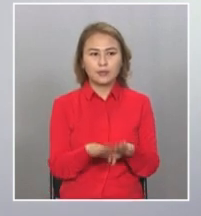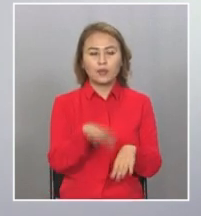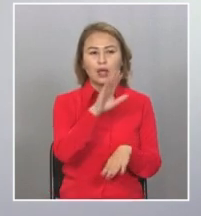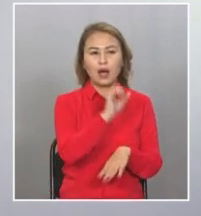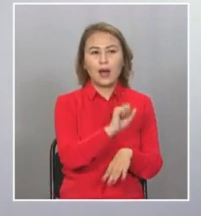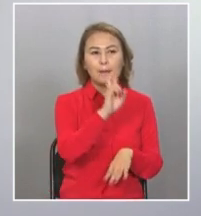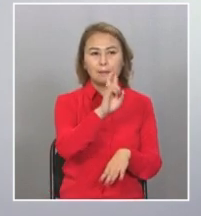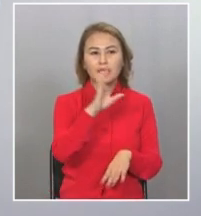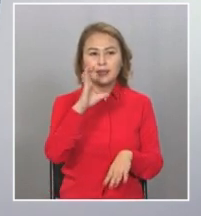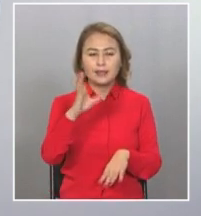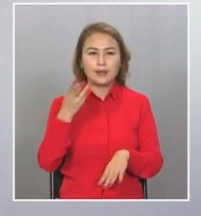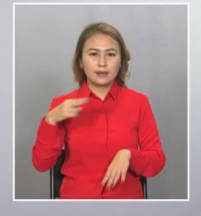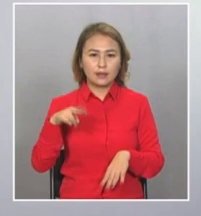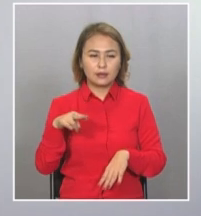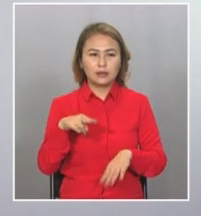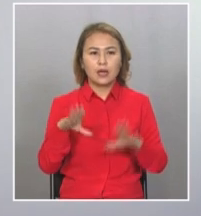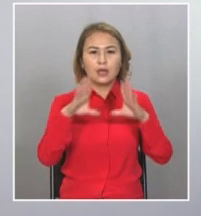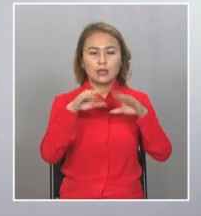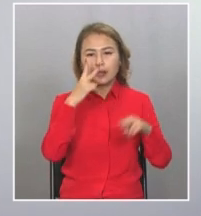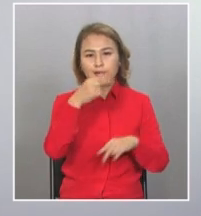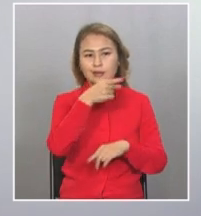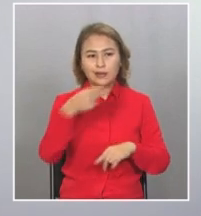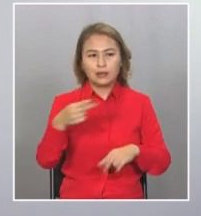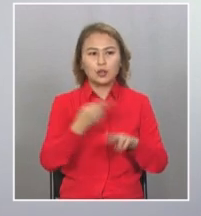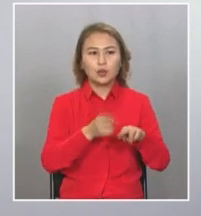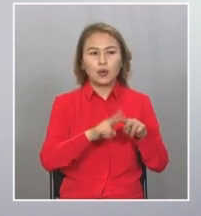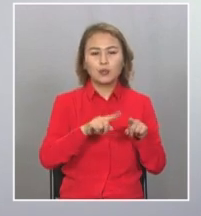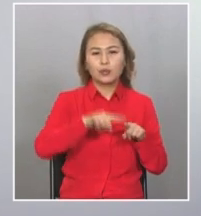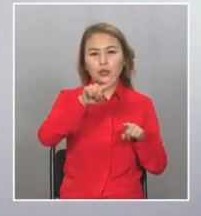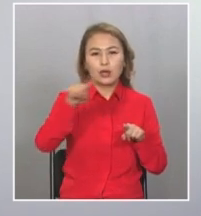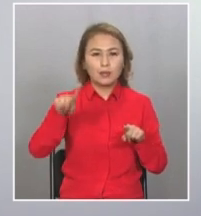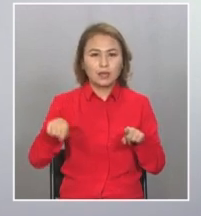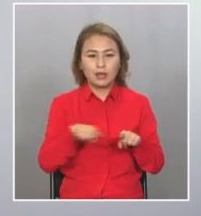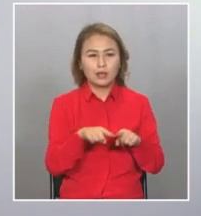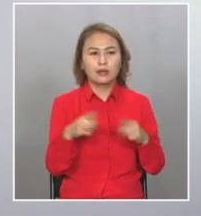Б, С, Д тең бүйірлі трапециясы берілген, яғни оның бүйір қабырғалары